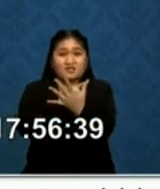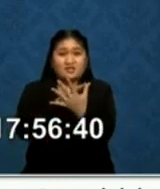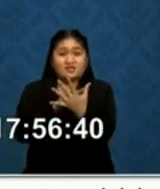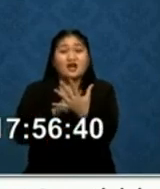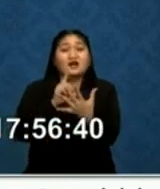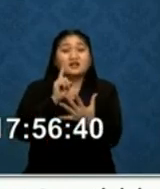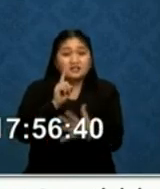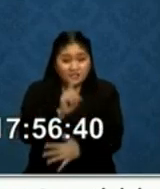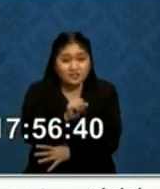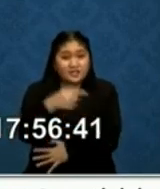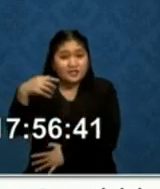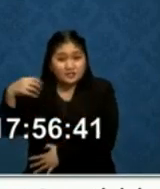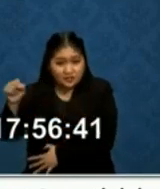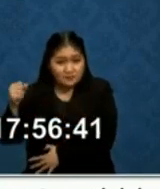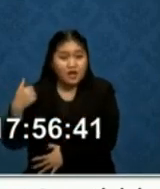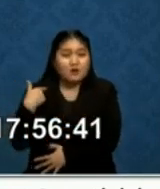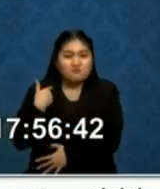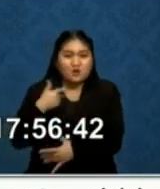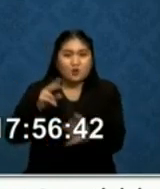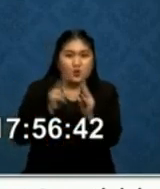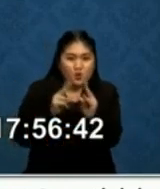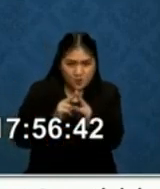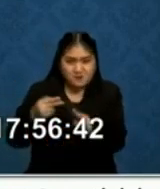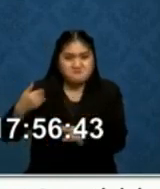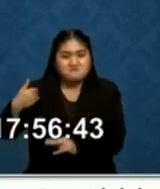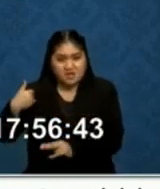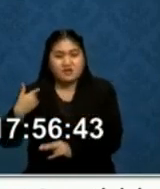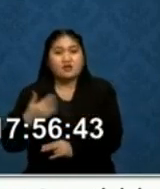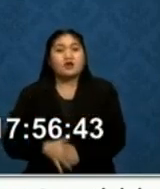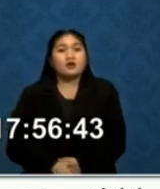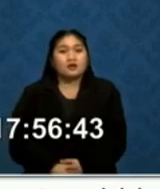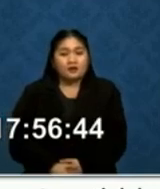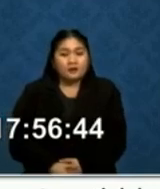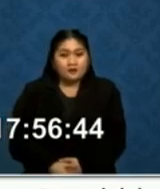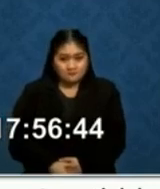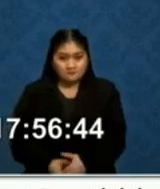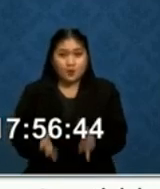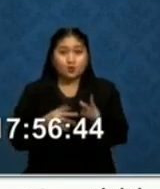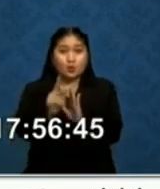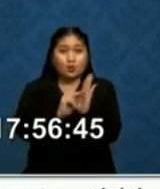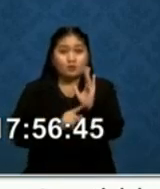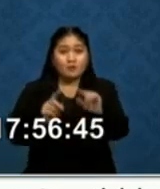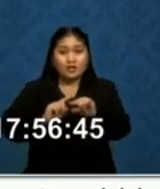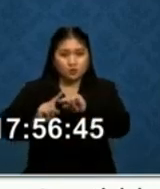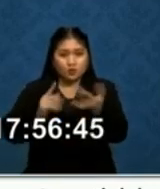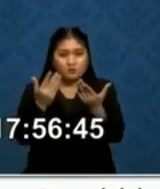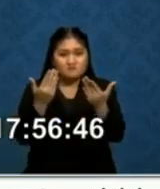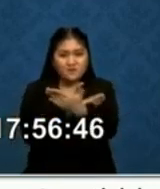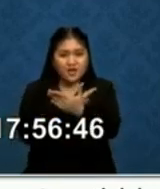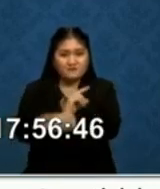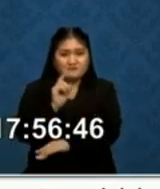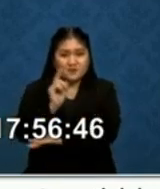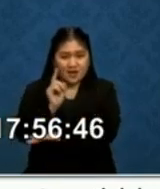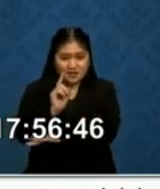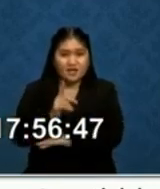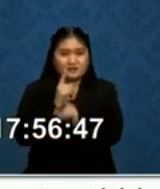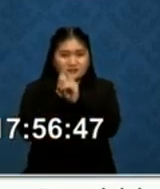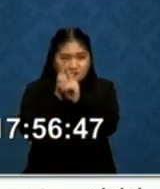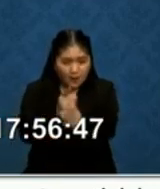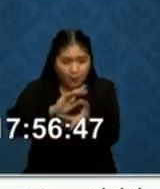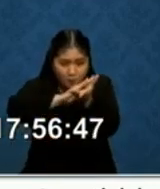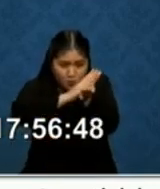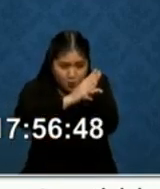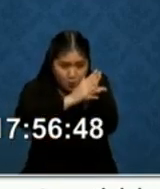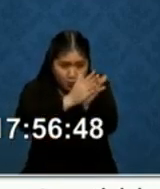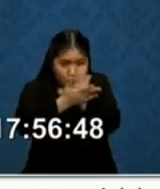เคยถูกข่มขืนกระทำชำเรามาก่อนค่ะท่านประธานคะกฎหมายค่ะเราต้องเปลี่ยนแปลงไปตามความเปลี่ยนแป